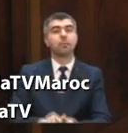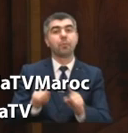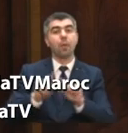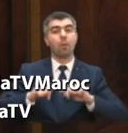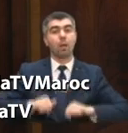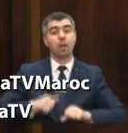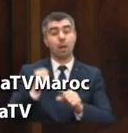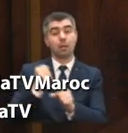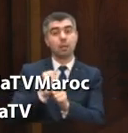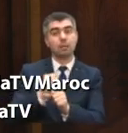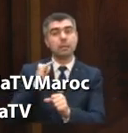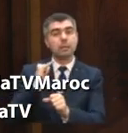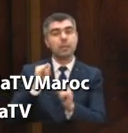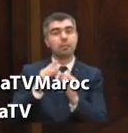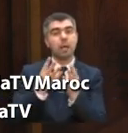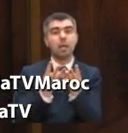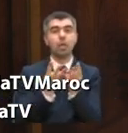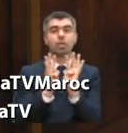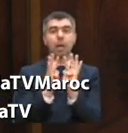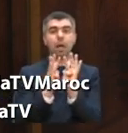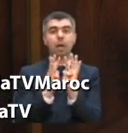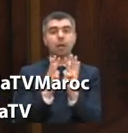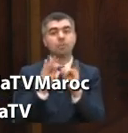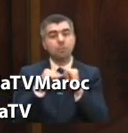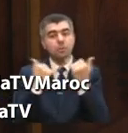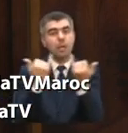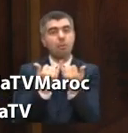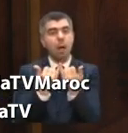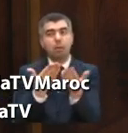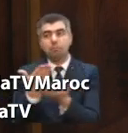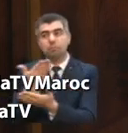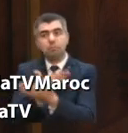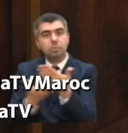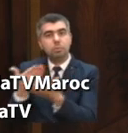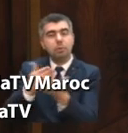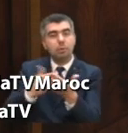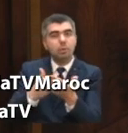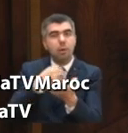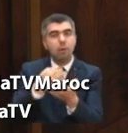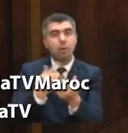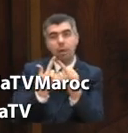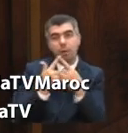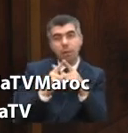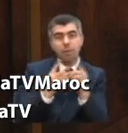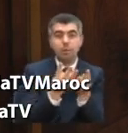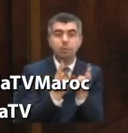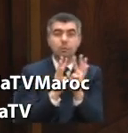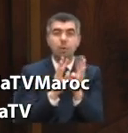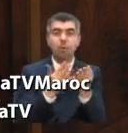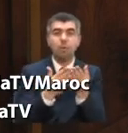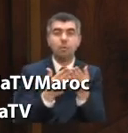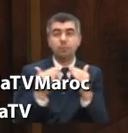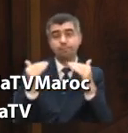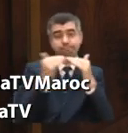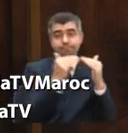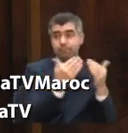حالة انعقاد مستمر مع تعبئة شاملة لمختلف مصالح الوزارة وتشكيل لجان يقظة جهوية وإقليمية بالتنسيق